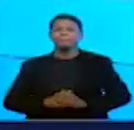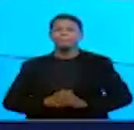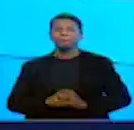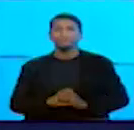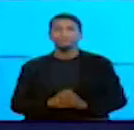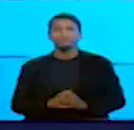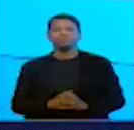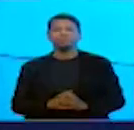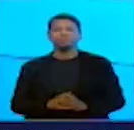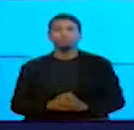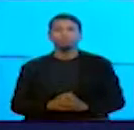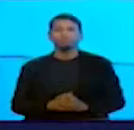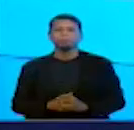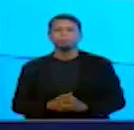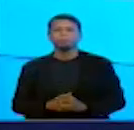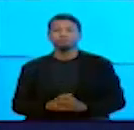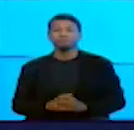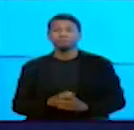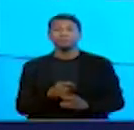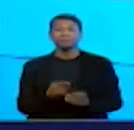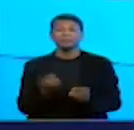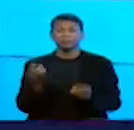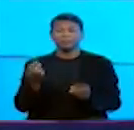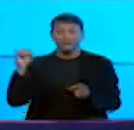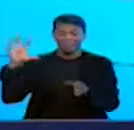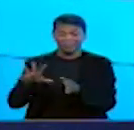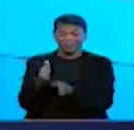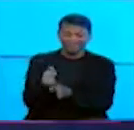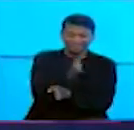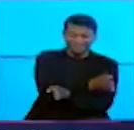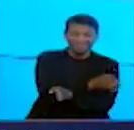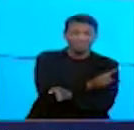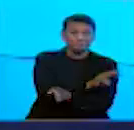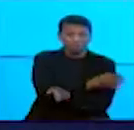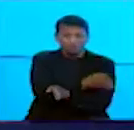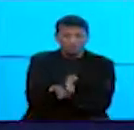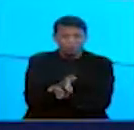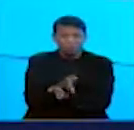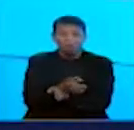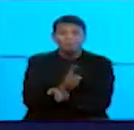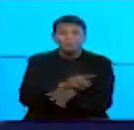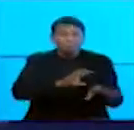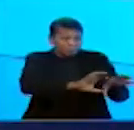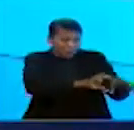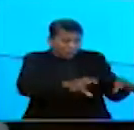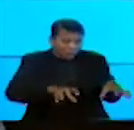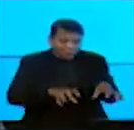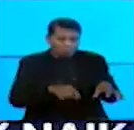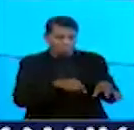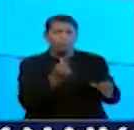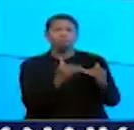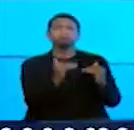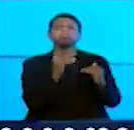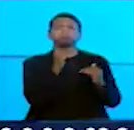Kurang dari sepekan jelang bulan suci Ramadan, harga kebutuhan pokok di pasaran meningkat. Di Pasar Rawajati, Jakarta Pusat